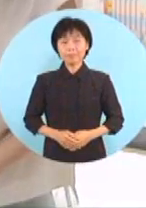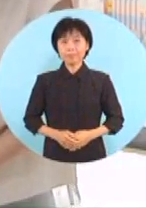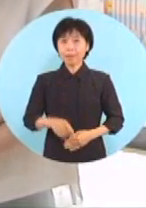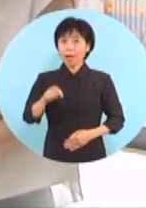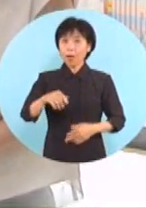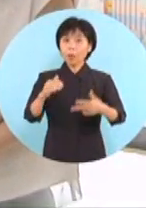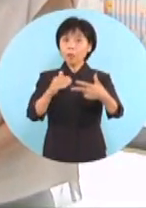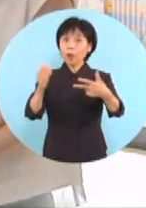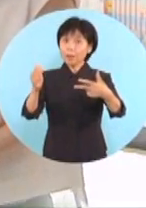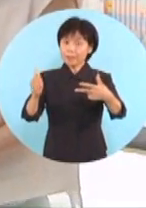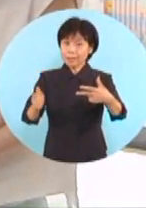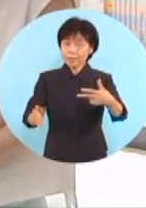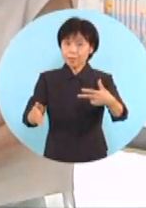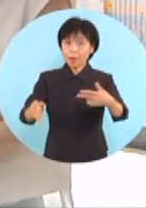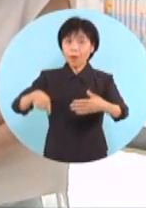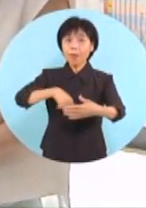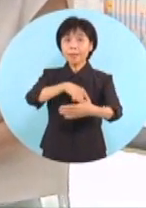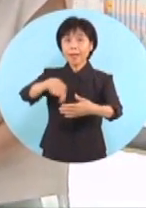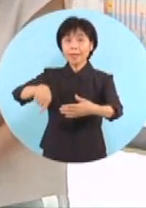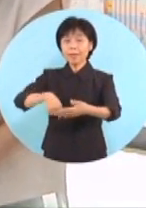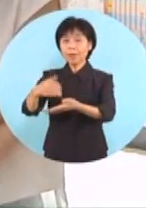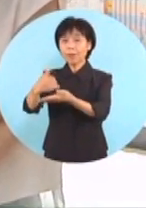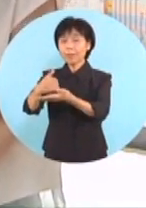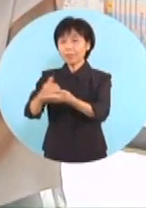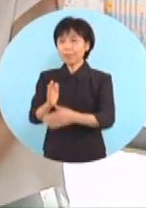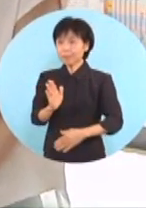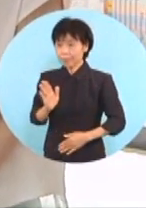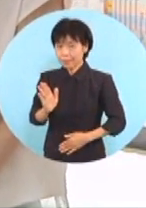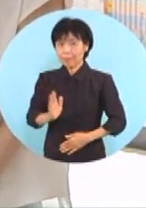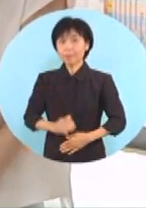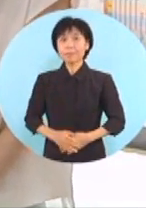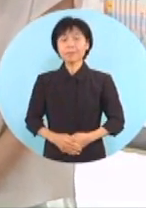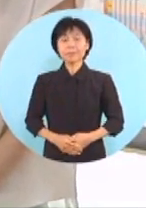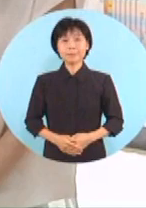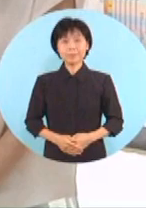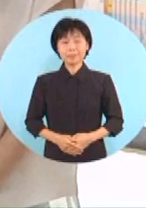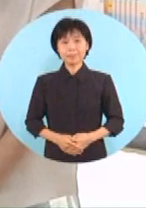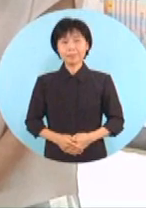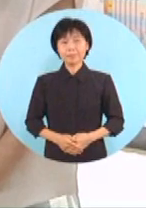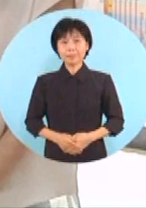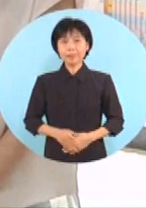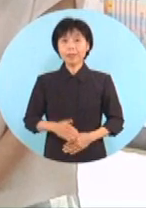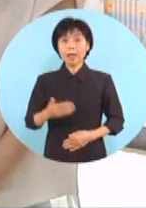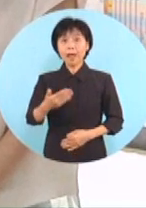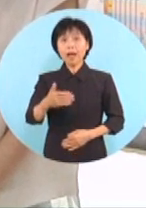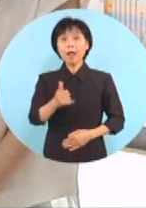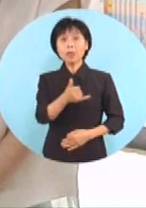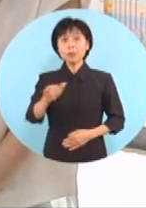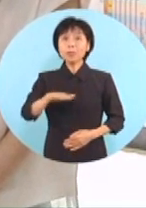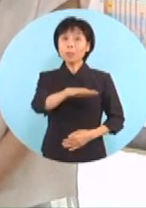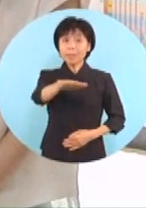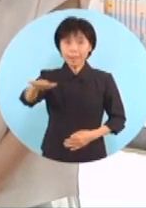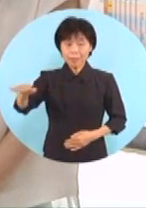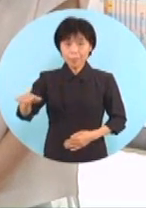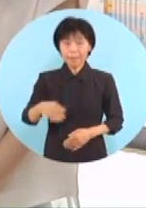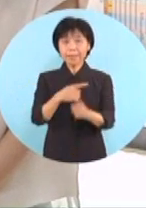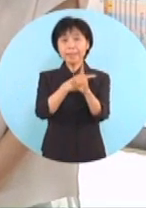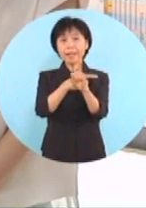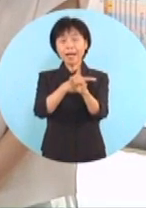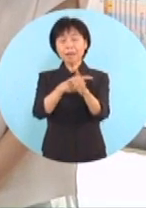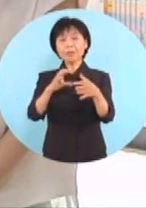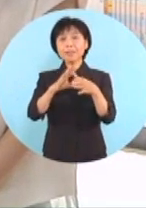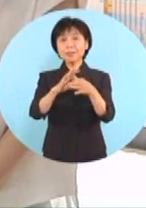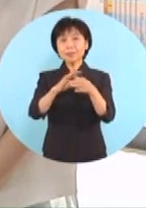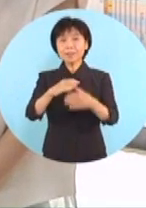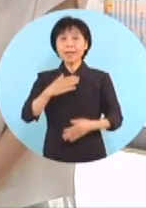教育科学館ということですが、ここはどのような施設なんでしょうか？ はい、主に板橋区民の皆様に広く科学